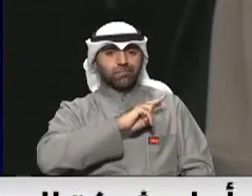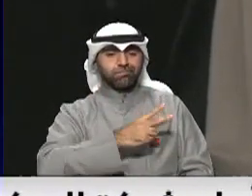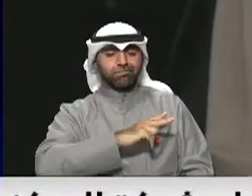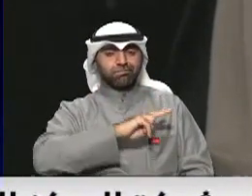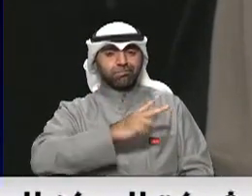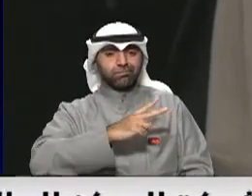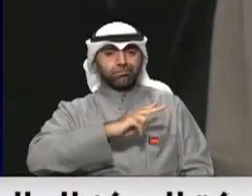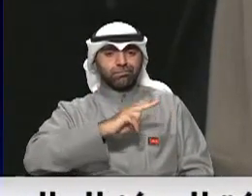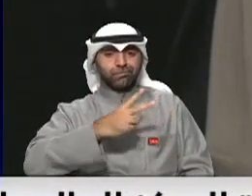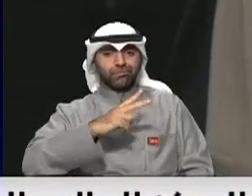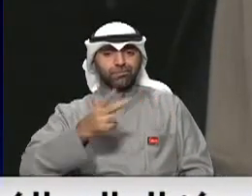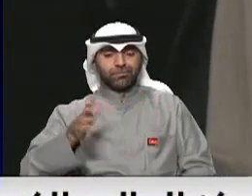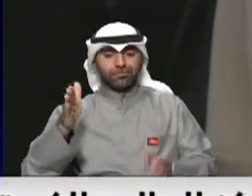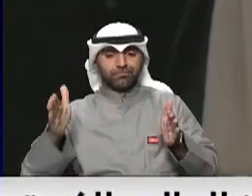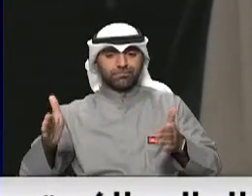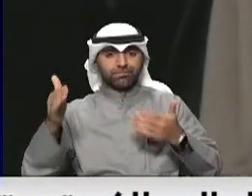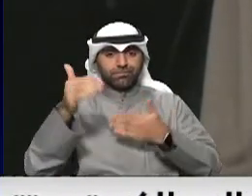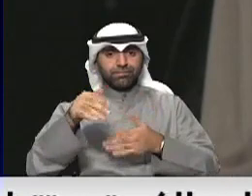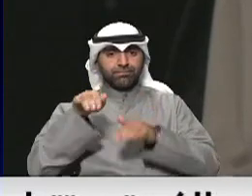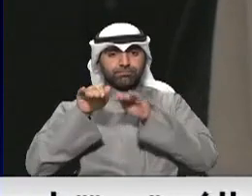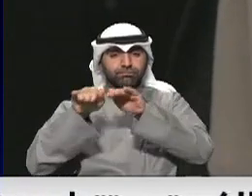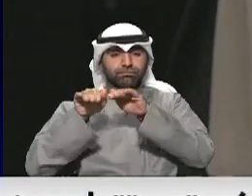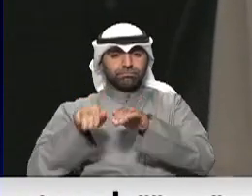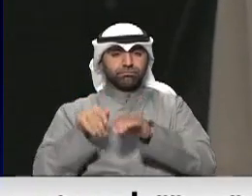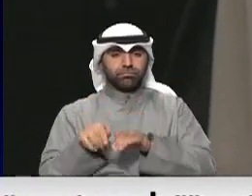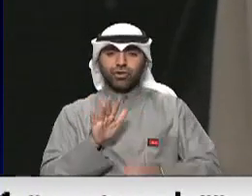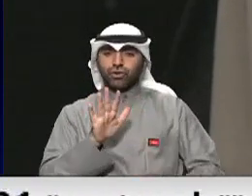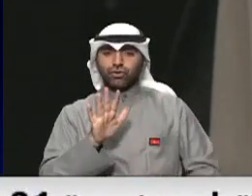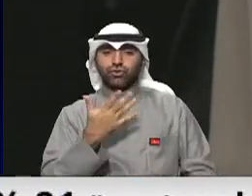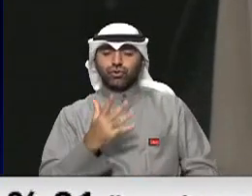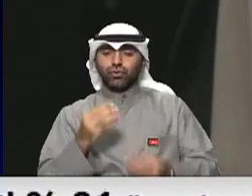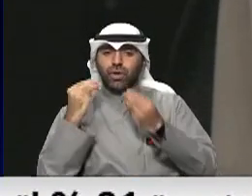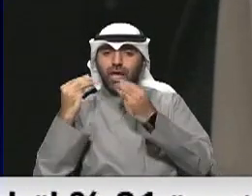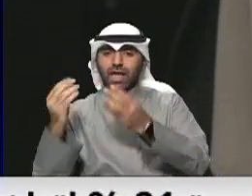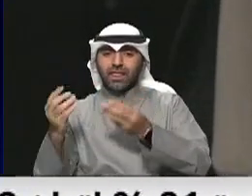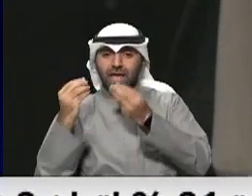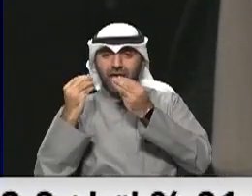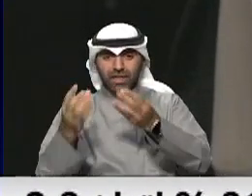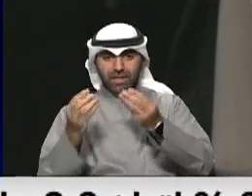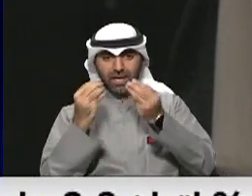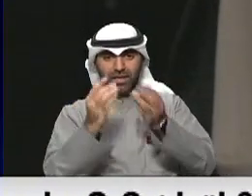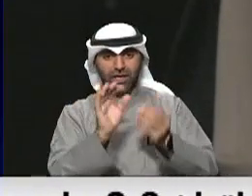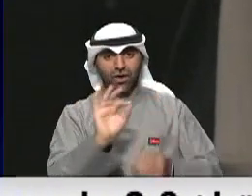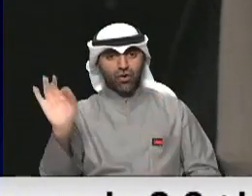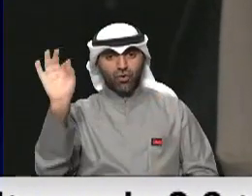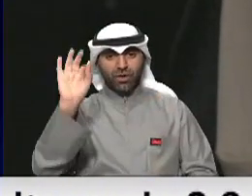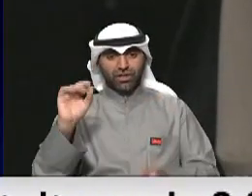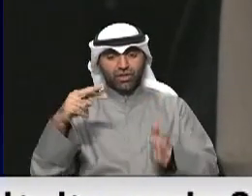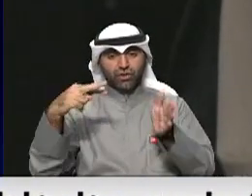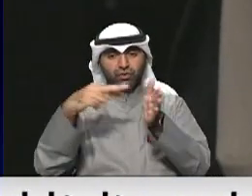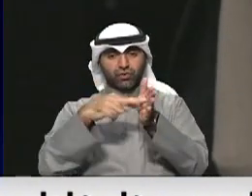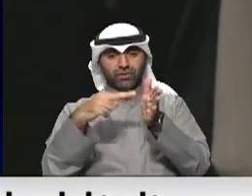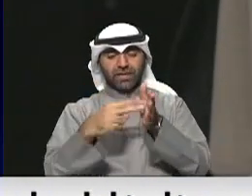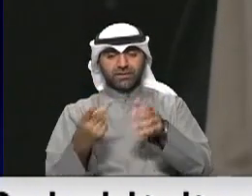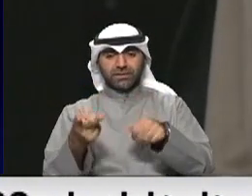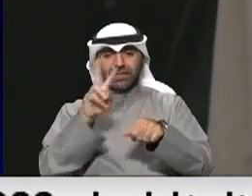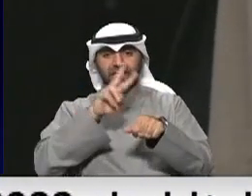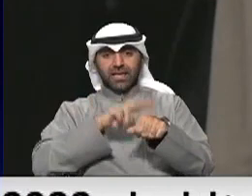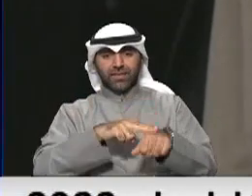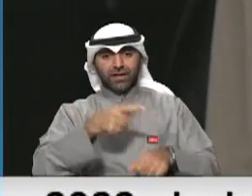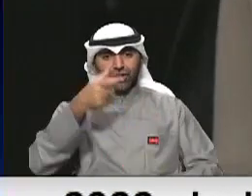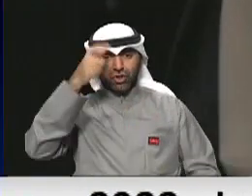وضرورية ويعني حاجتها ضرورية لدى المنكوبين الآن؟ وأيضا هل هناك